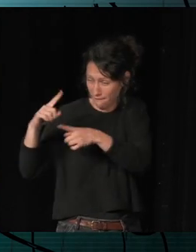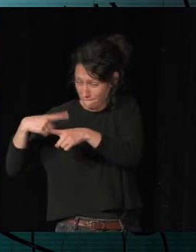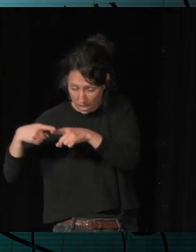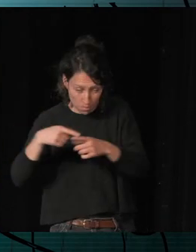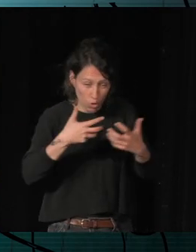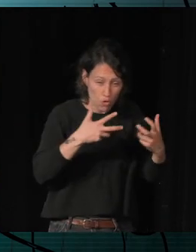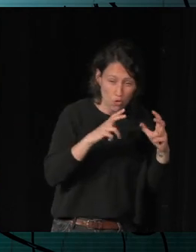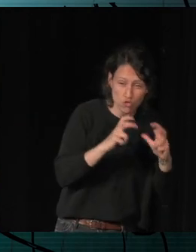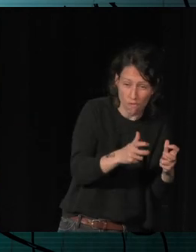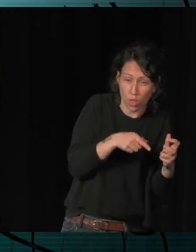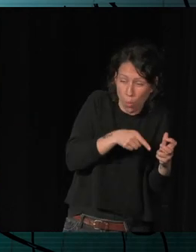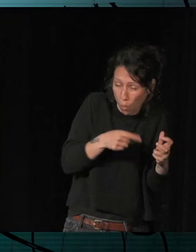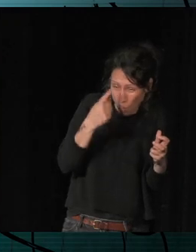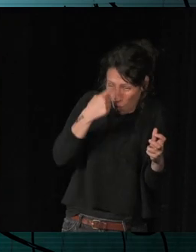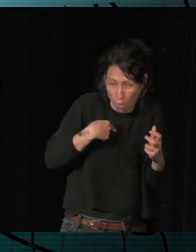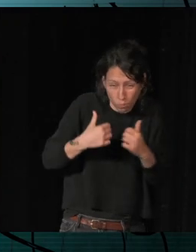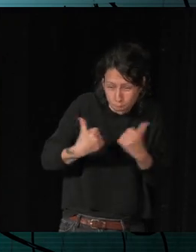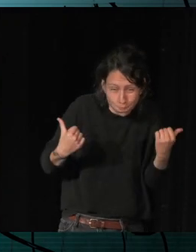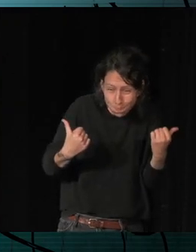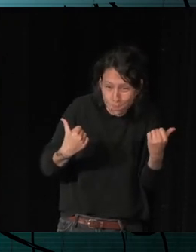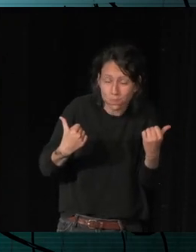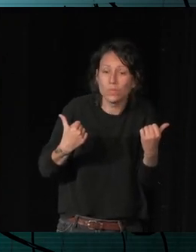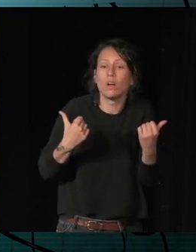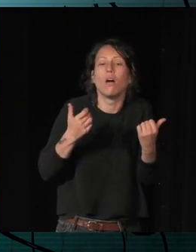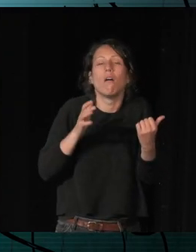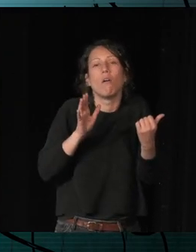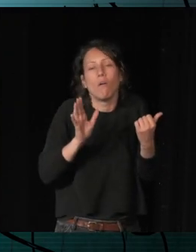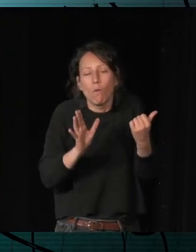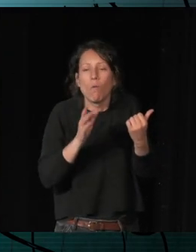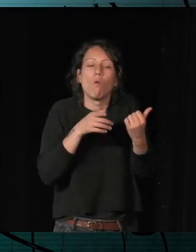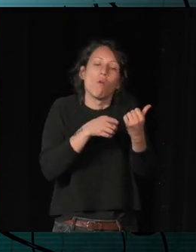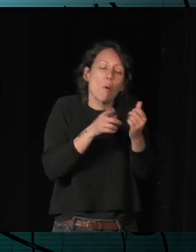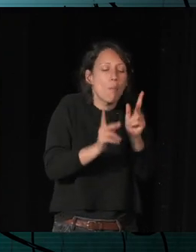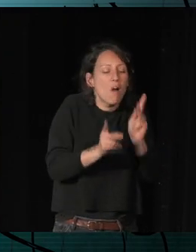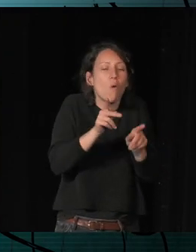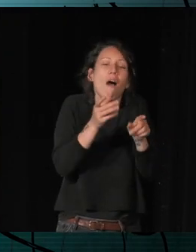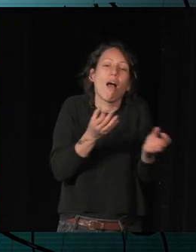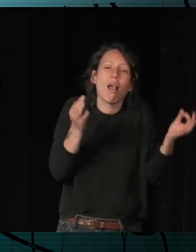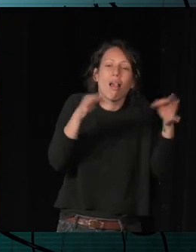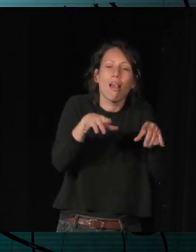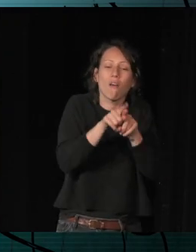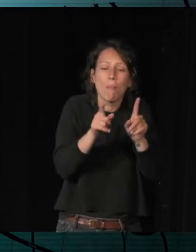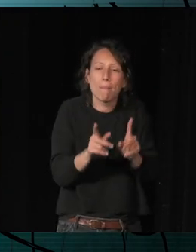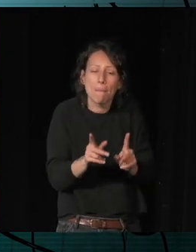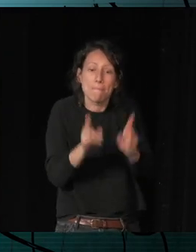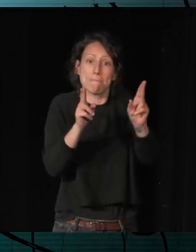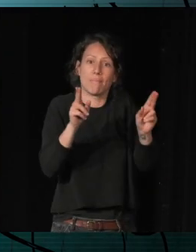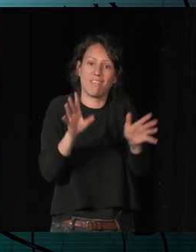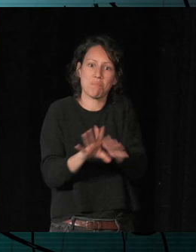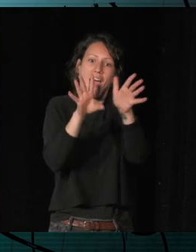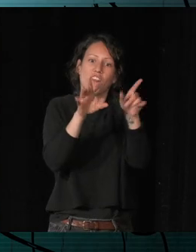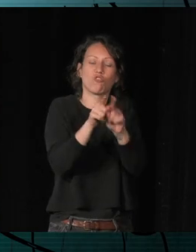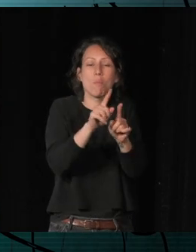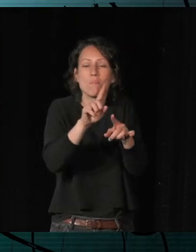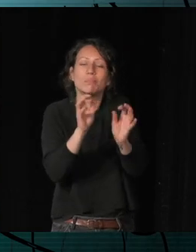vidéo c'est que en gros à moins d'avoir des séquences cut où on raconte un bout d'histoire dans le jeu mais en tout le temps dans le jeu on